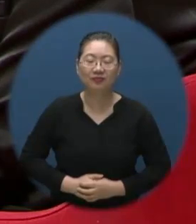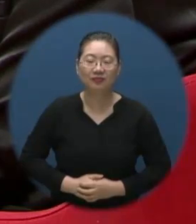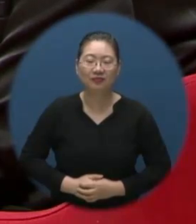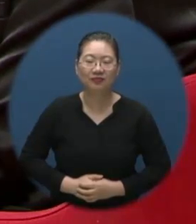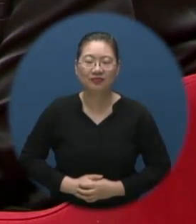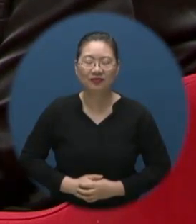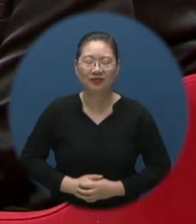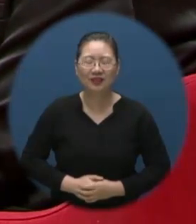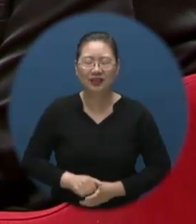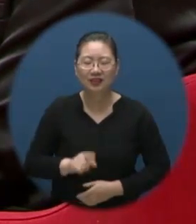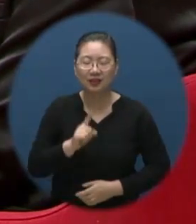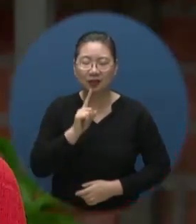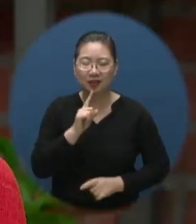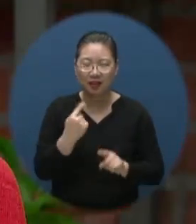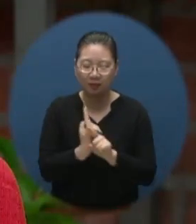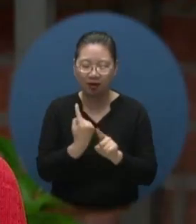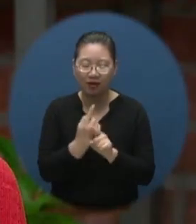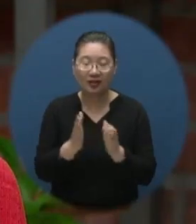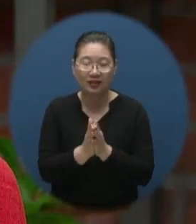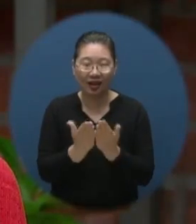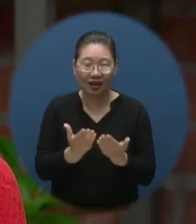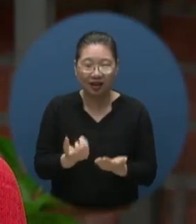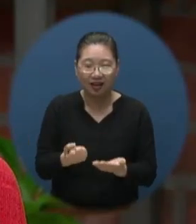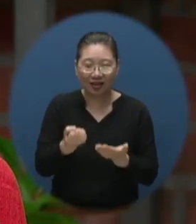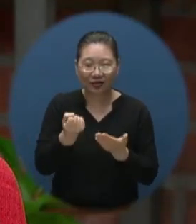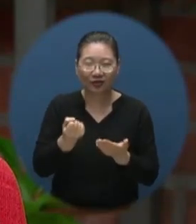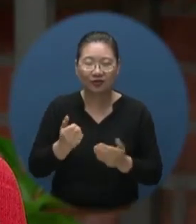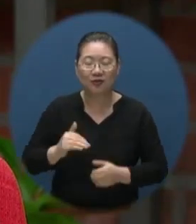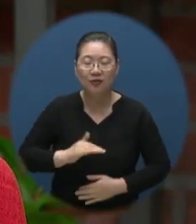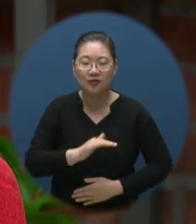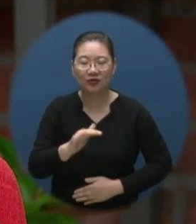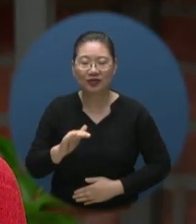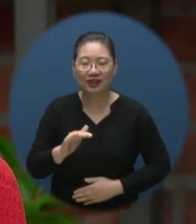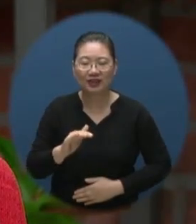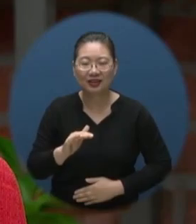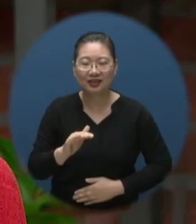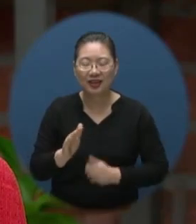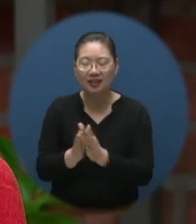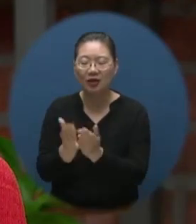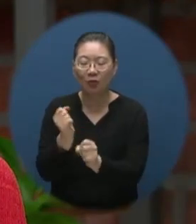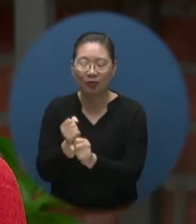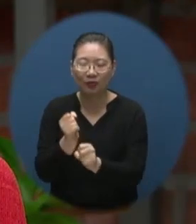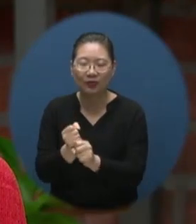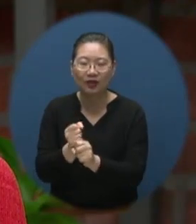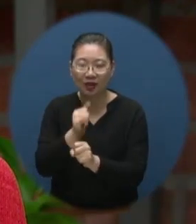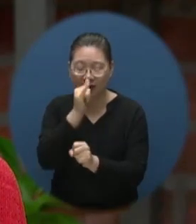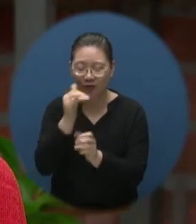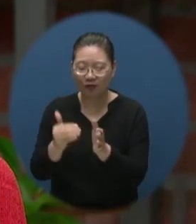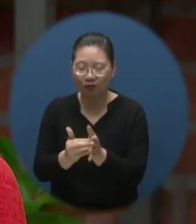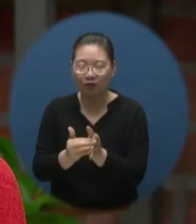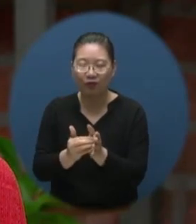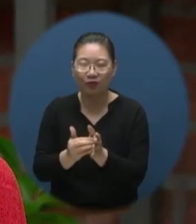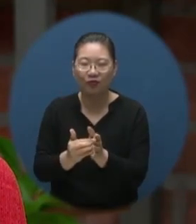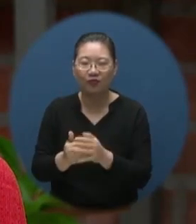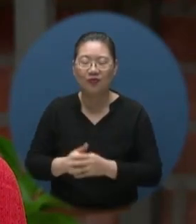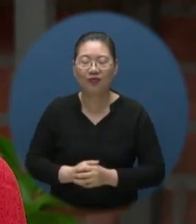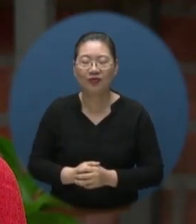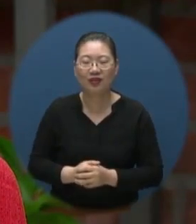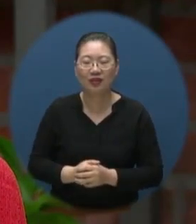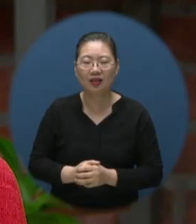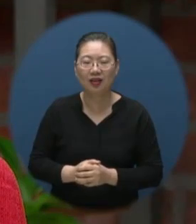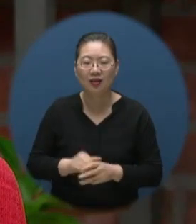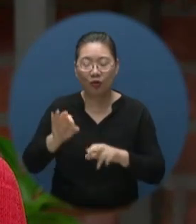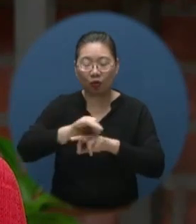그거 번역한 거를 가지고 우리가 이제 자기들이 책자도 만들고 그것을